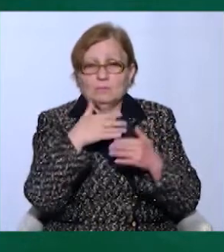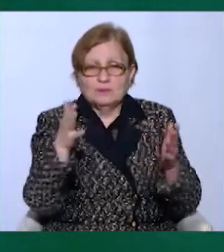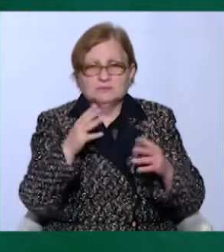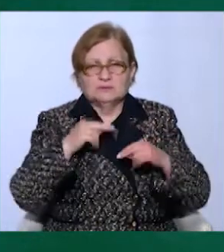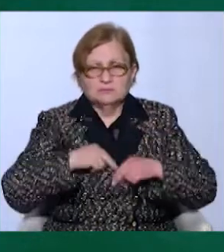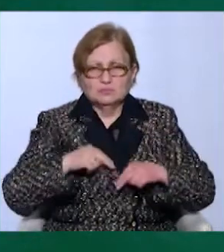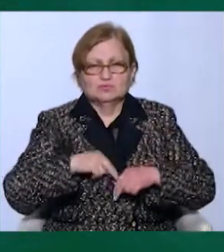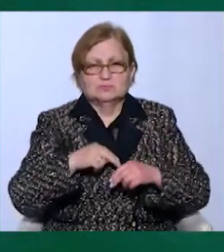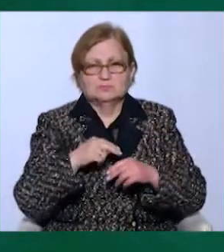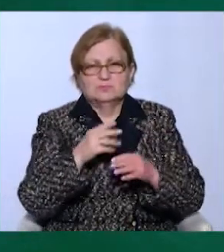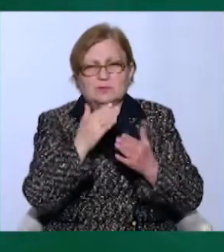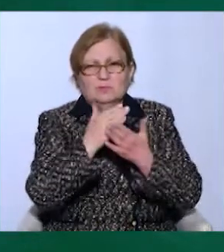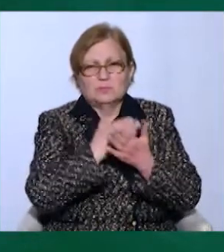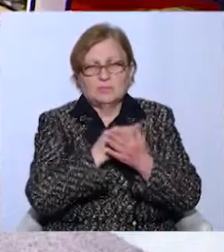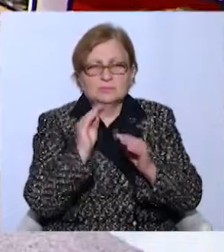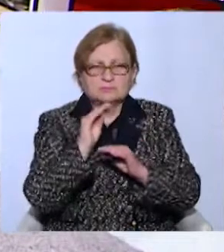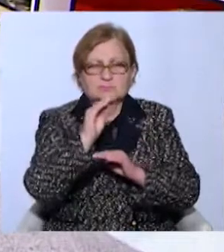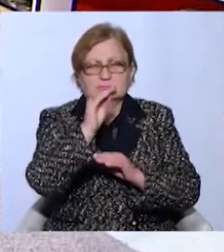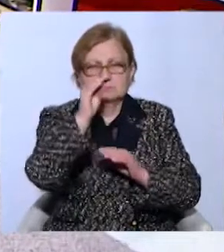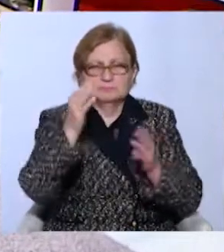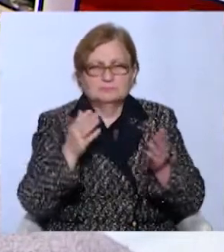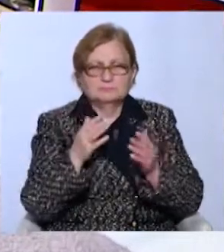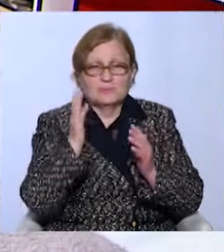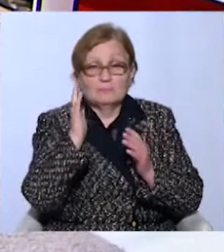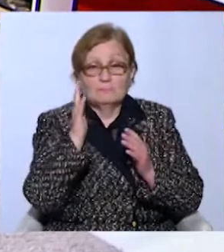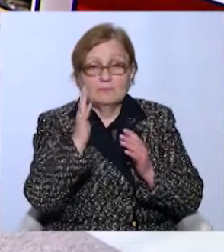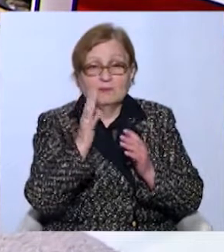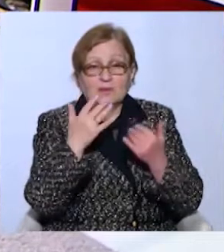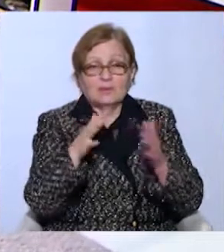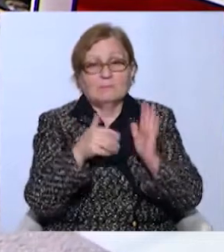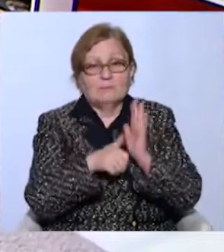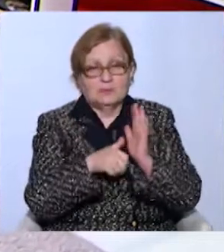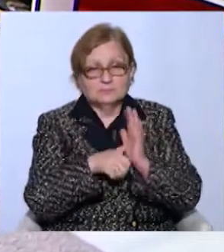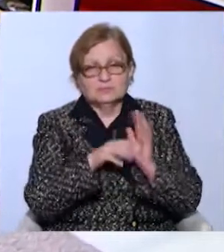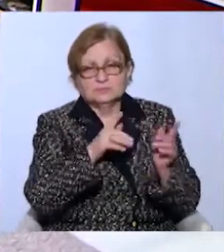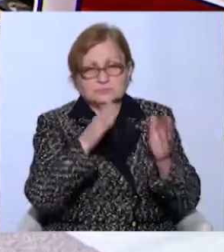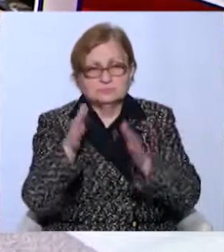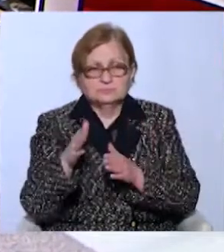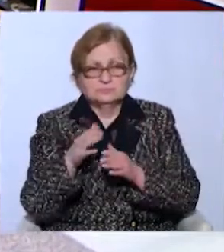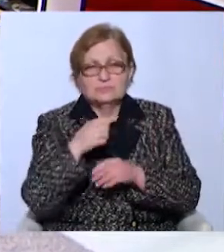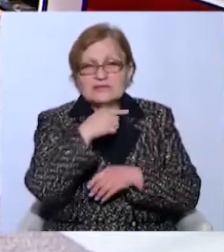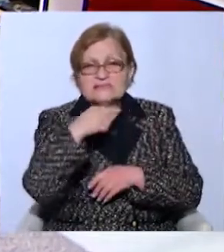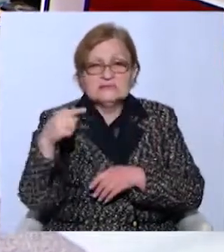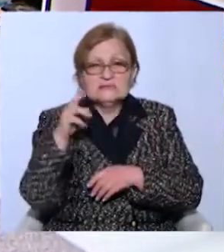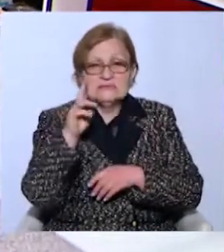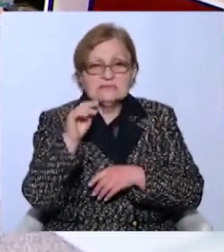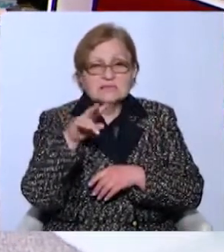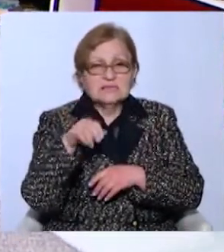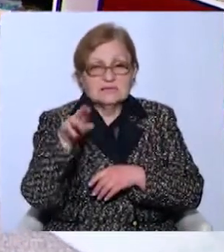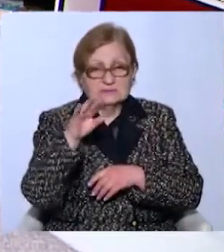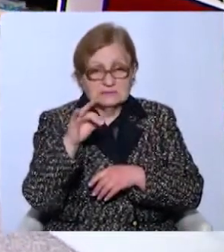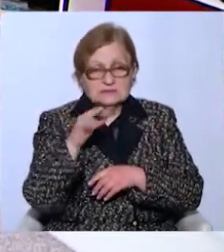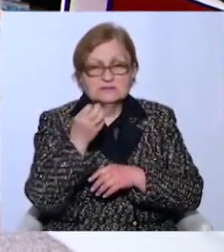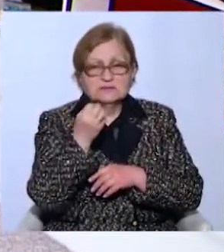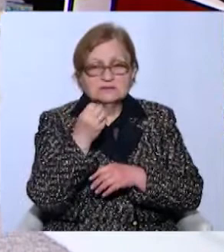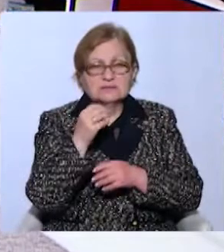Programa izdeba da şeze mamicat, tul debat martali, ahatme, mehute klasi, hatme yükseş. Ciladi, gidiyor etkil kargat